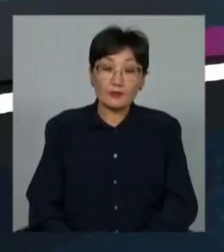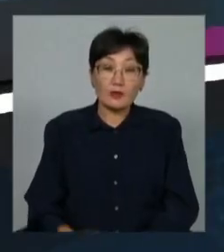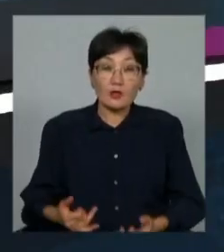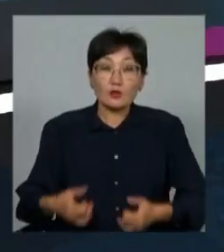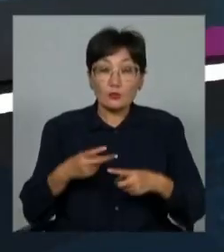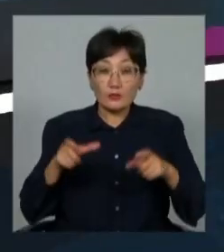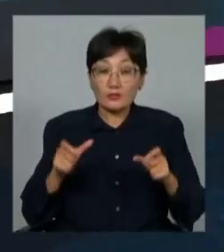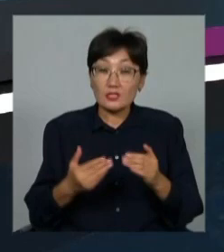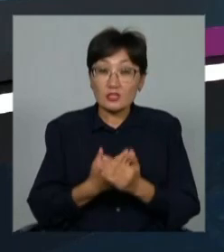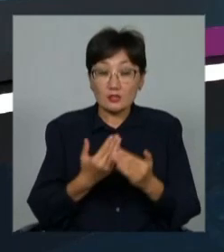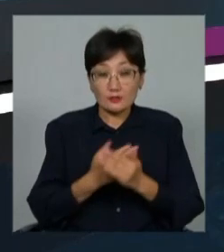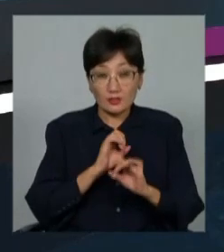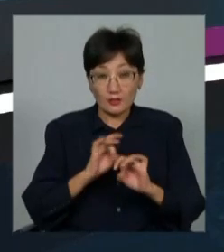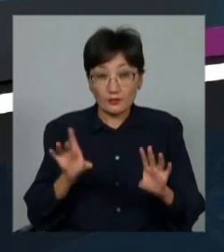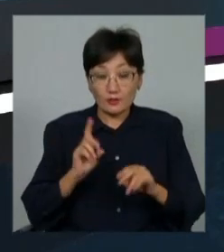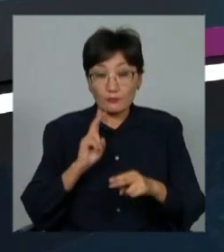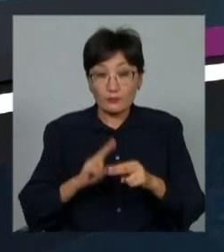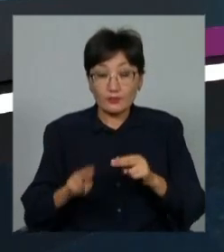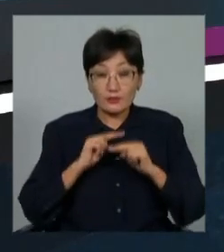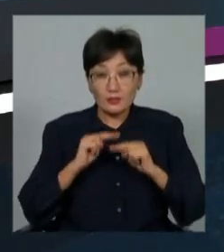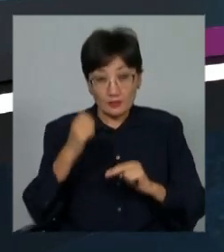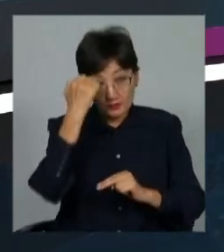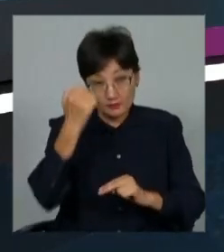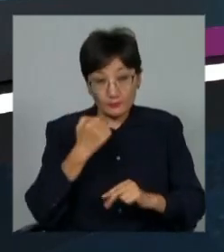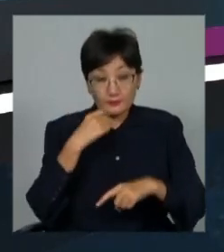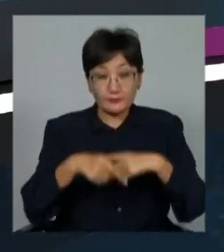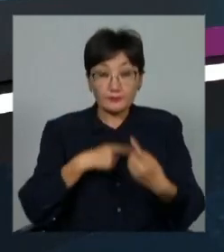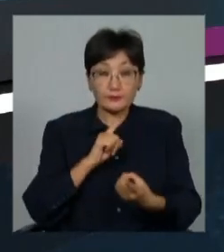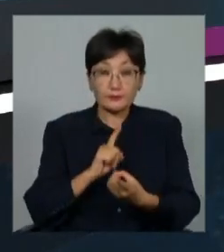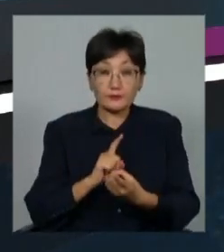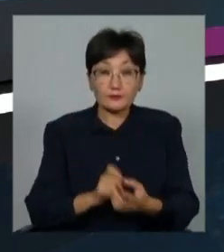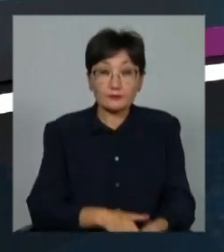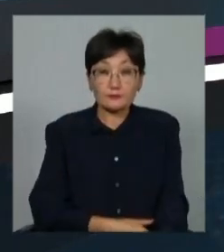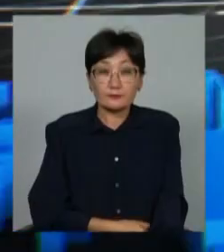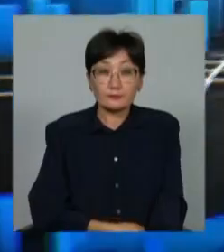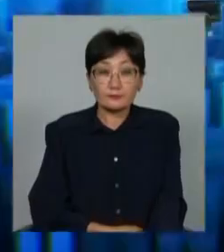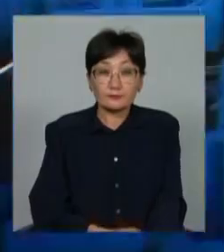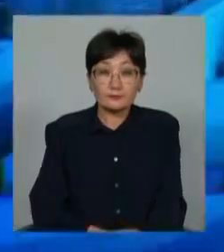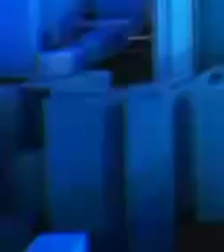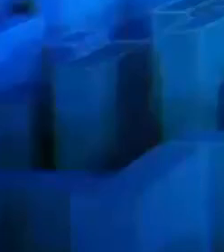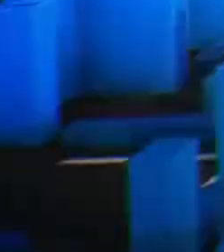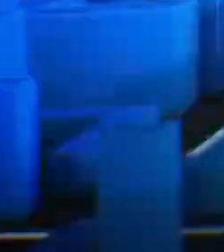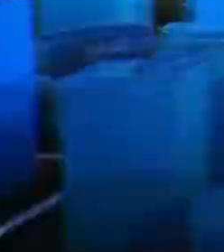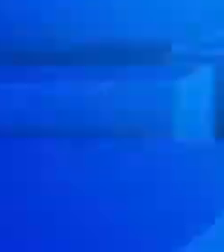Құрметті көрермен, айтар ақпар әзірге осындай болды. Қорытынды жаңалықтарда қайта қауышқанша. We'll be right back.